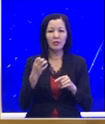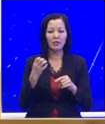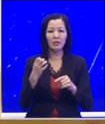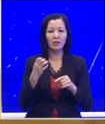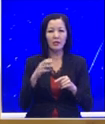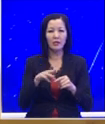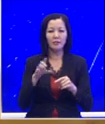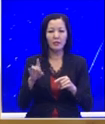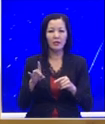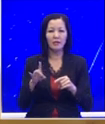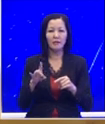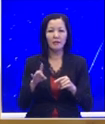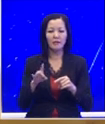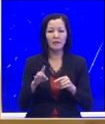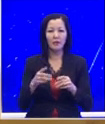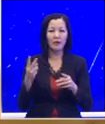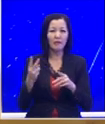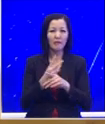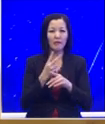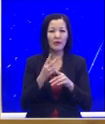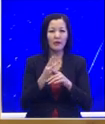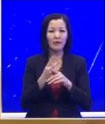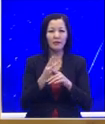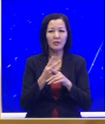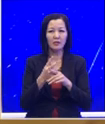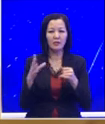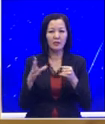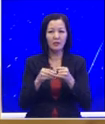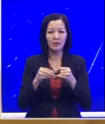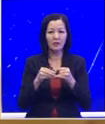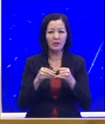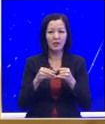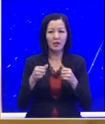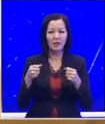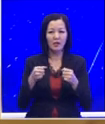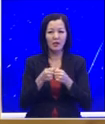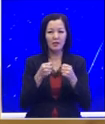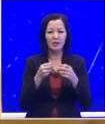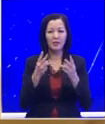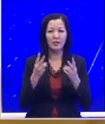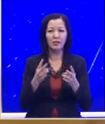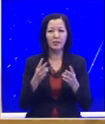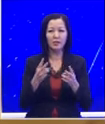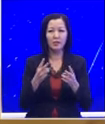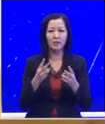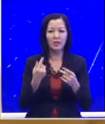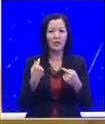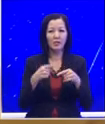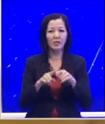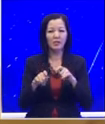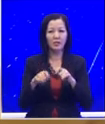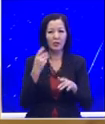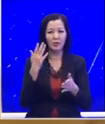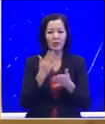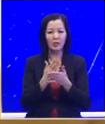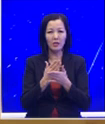взлете воздушное судно дважды задело хвостовой частью взлетно-посадочную полосу. Затем воздушное судно